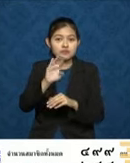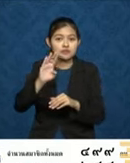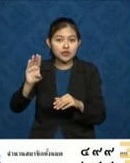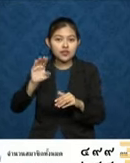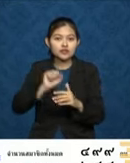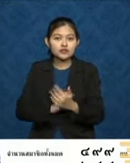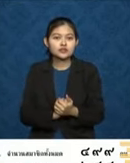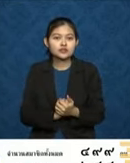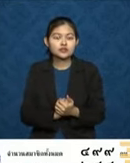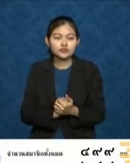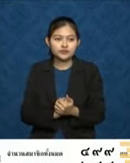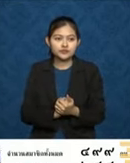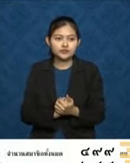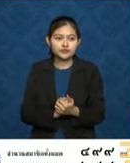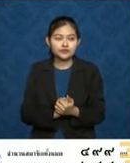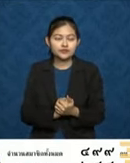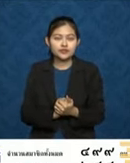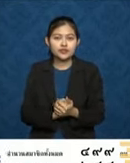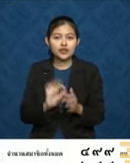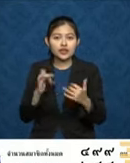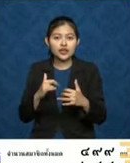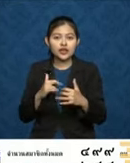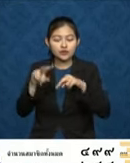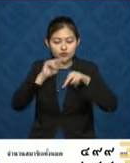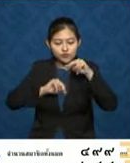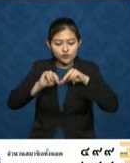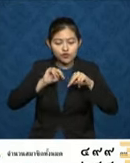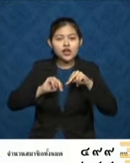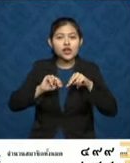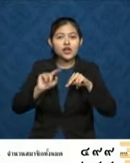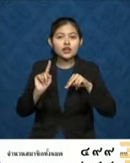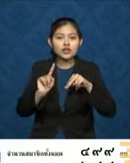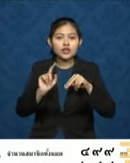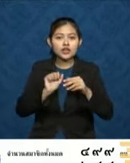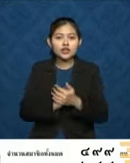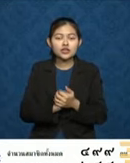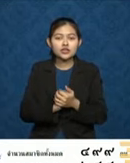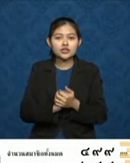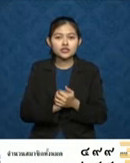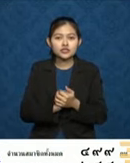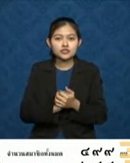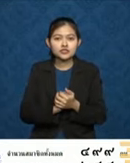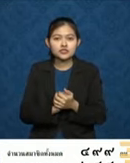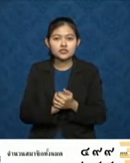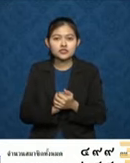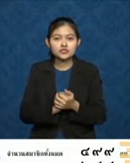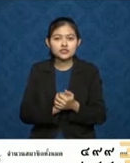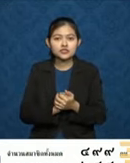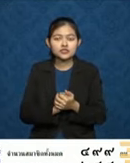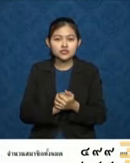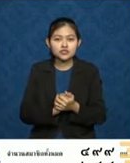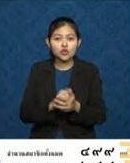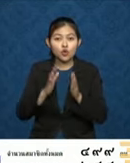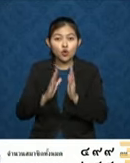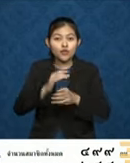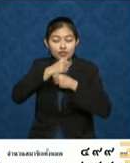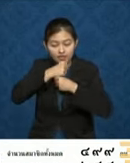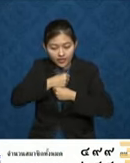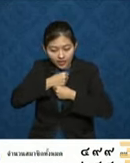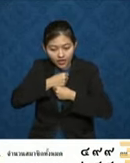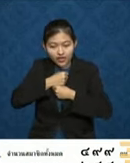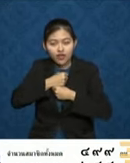โดยเฉพาะเทเลMedicineการรักษาทันตกรรมจะสามารถจะลุกไปยังพื้นที่ที่ผู้สูงวัยหรือว่าเป็น